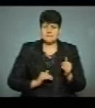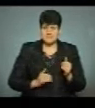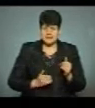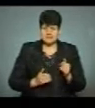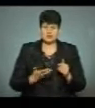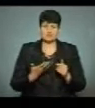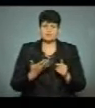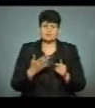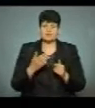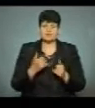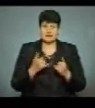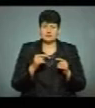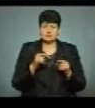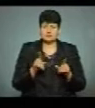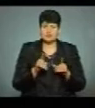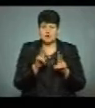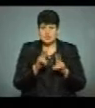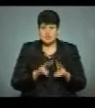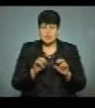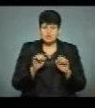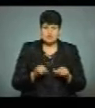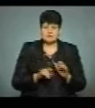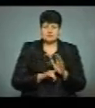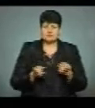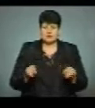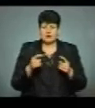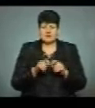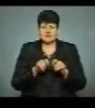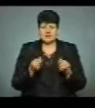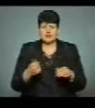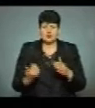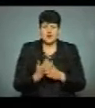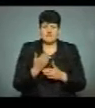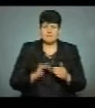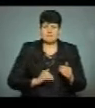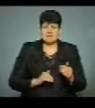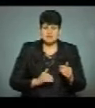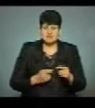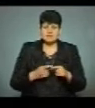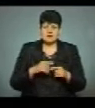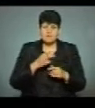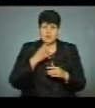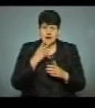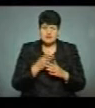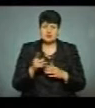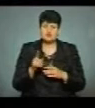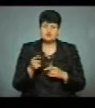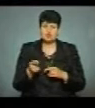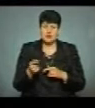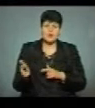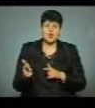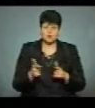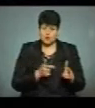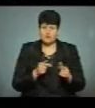потенційного інвестора, які розглядають можливість там започаткування чи відкриття нових бізнесів. Тобто це показує, що Тернопіль готовий